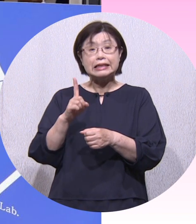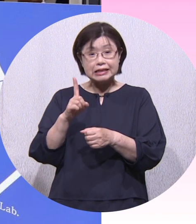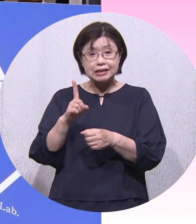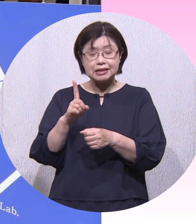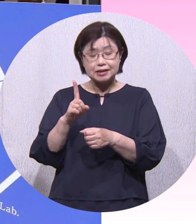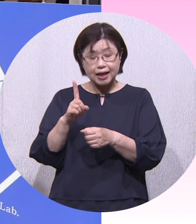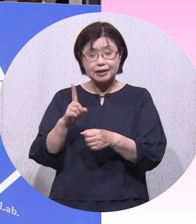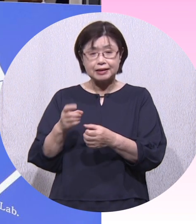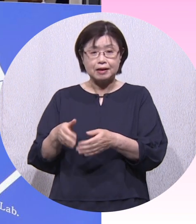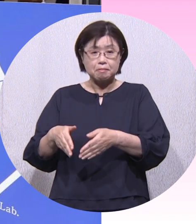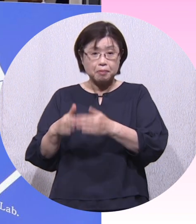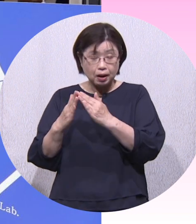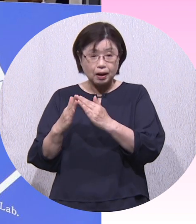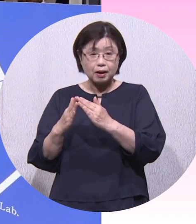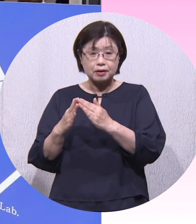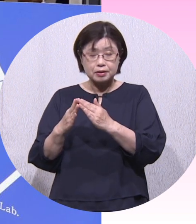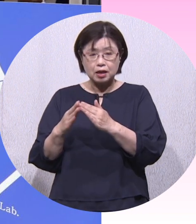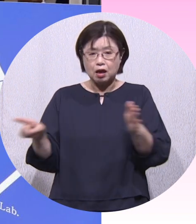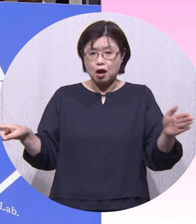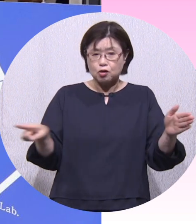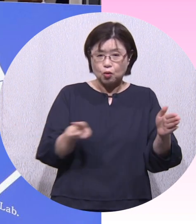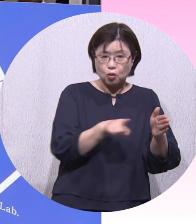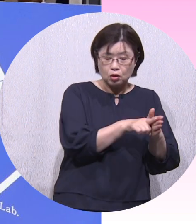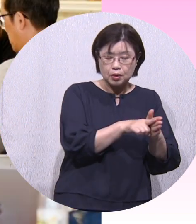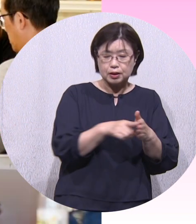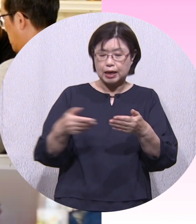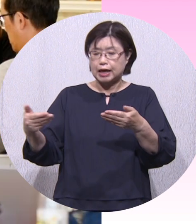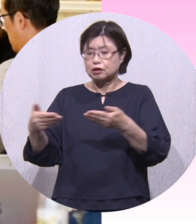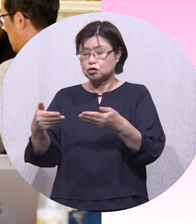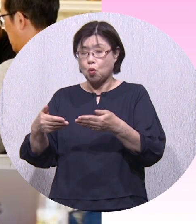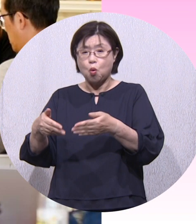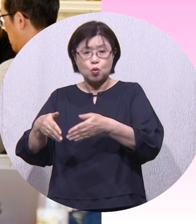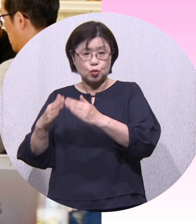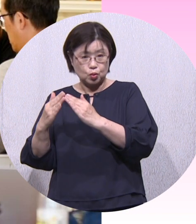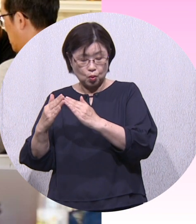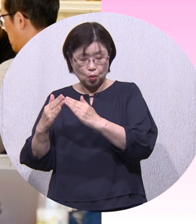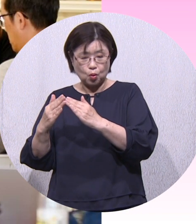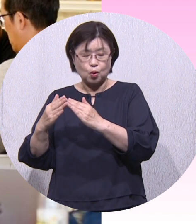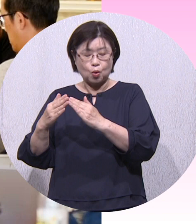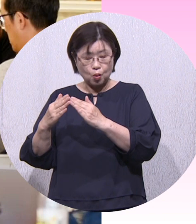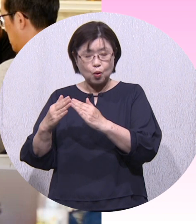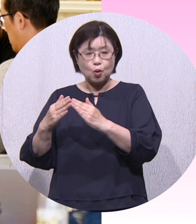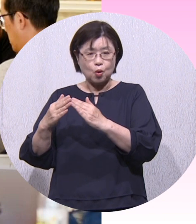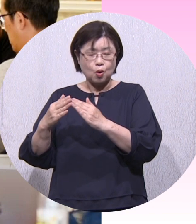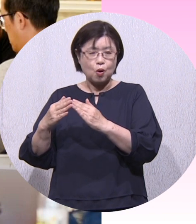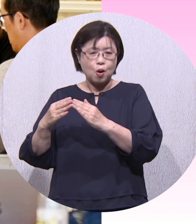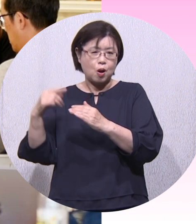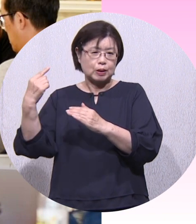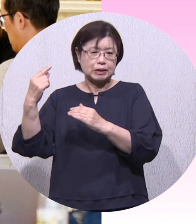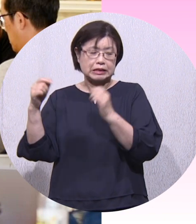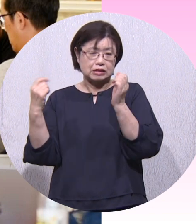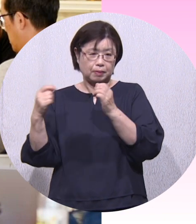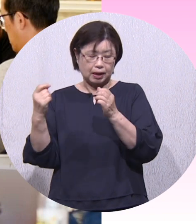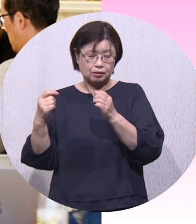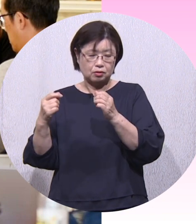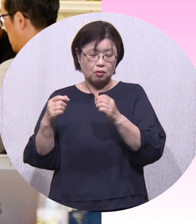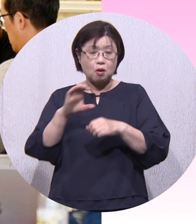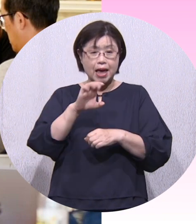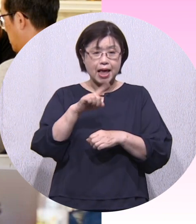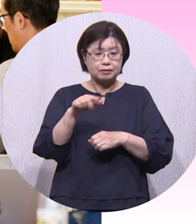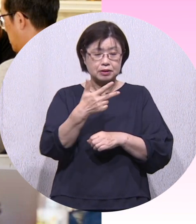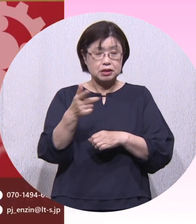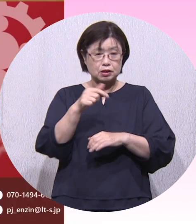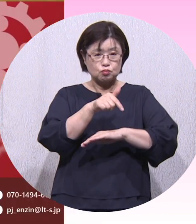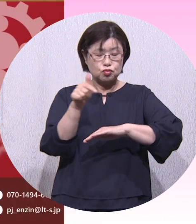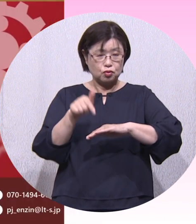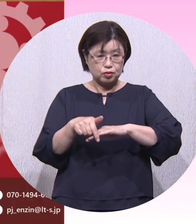設されまして、これまで創業や起業を支援する創業塾というイベントでしたり、社会課題解決をビジネス